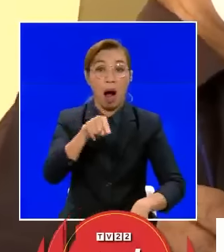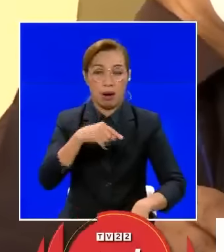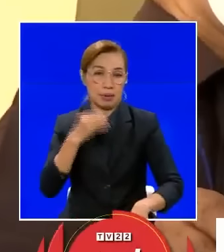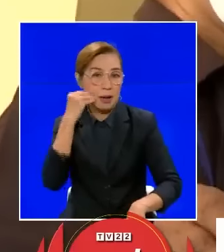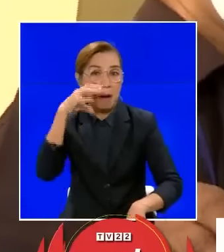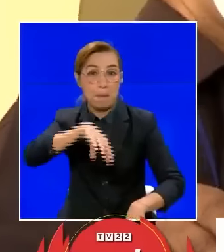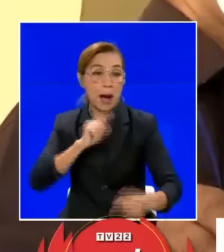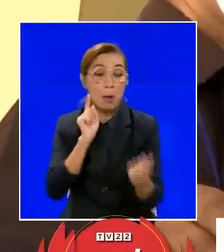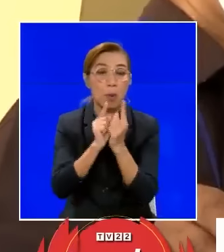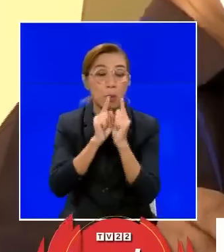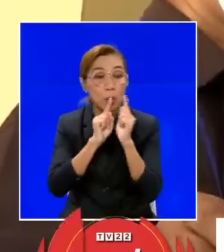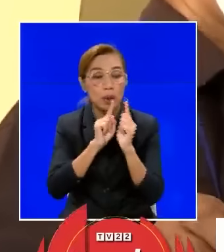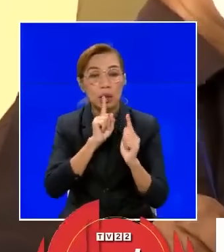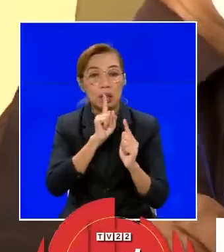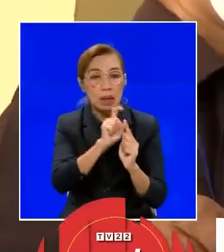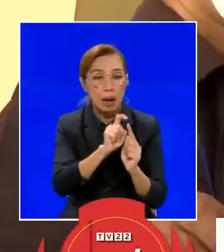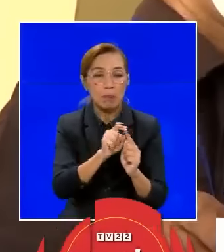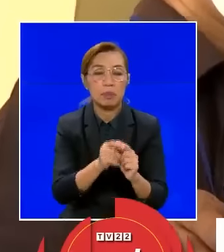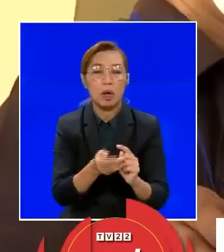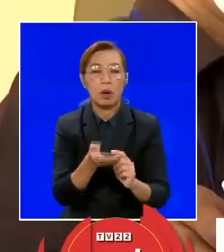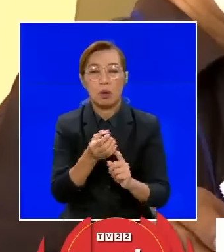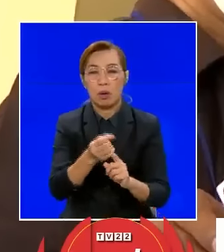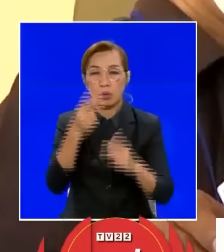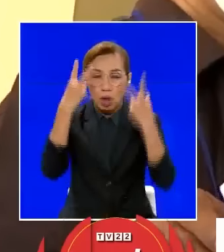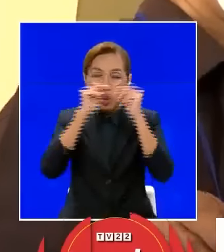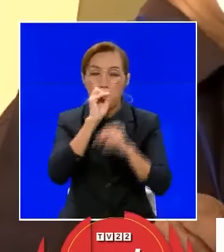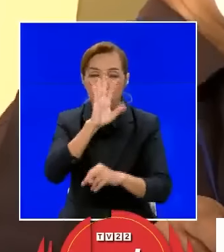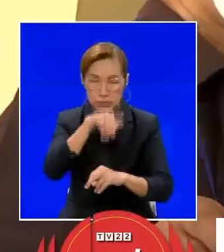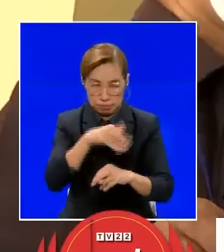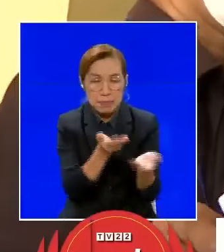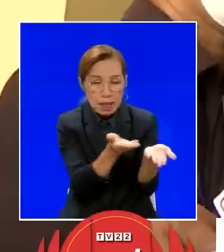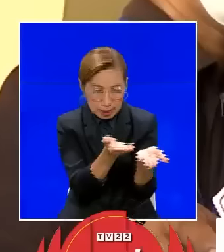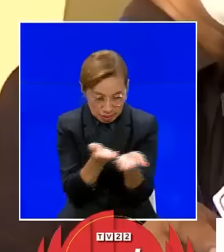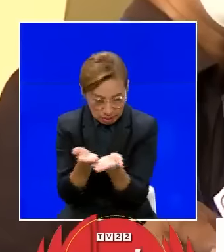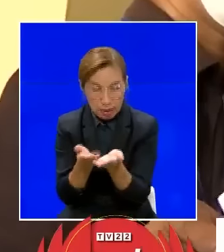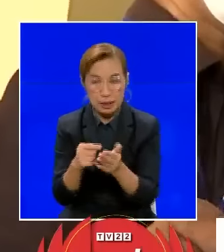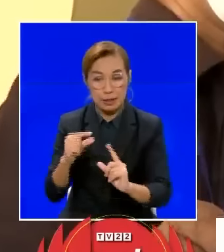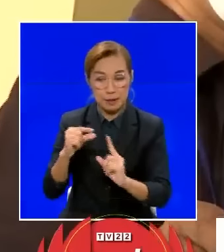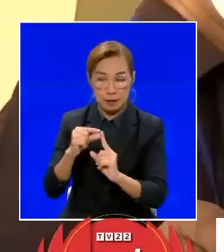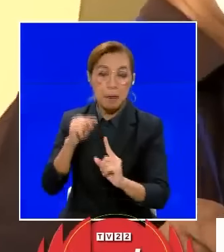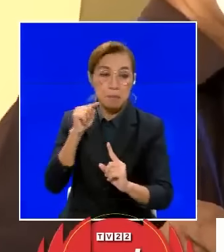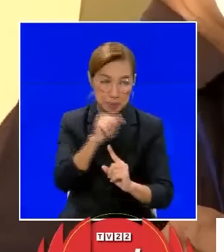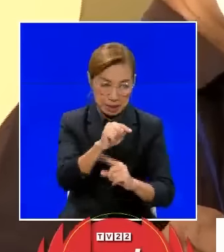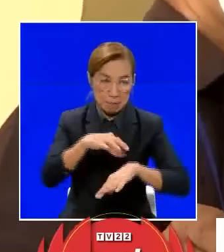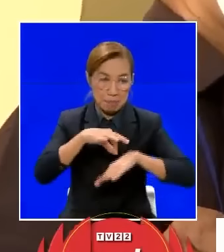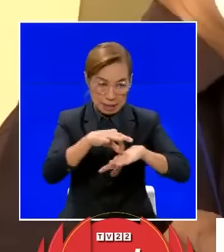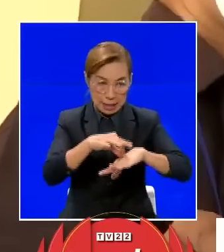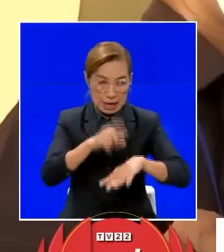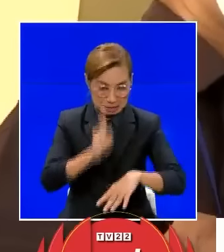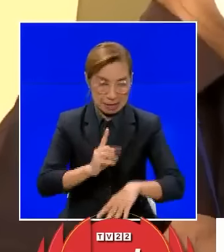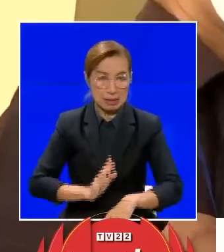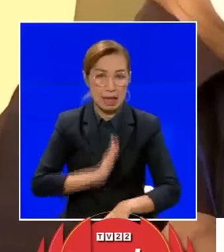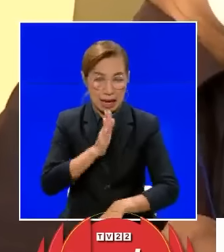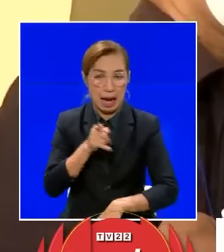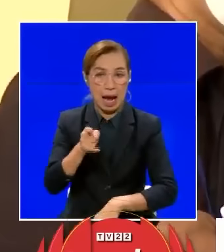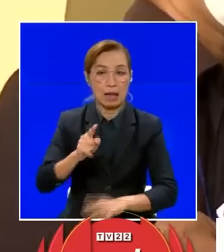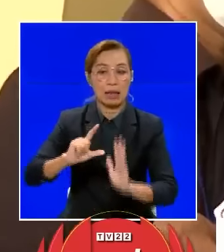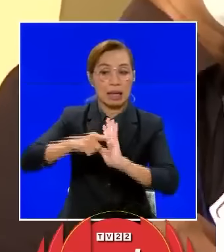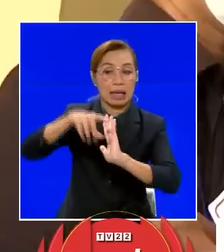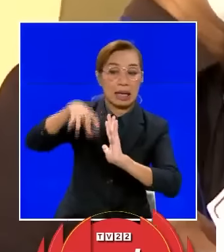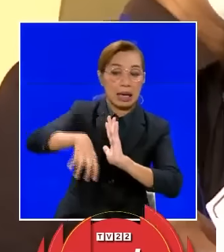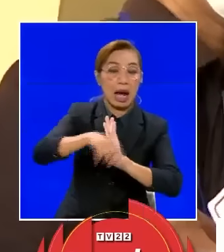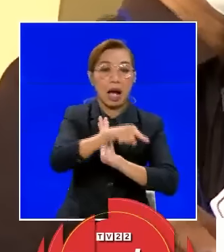านนะคะแล้วท่านนายกก็บอกว่าเนี่ยมาเชิญแล้วก็จะมาลงนามในการแต่งตั้งอาจารย์วิษณุเป็นที่ปรึกษาสำนักเลขาธิการ